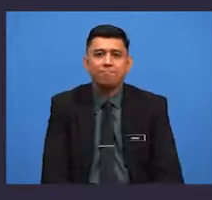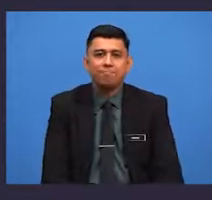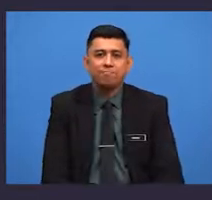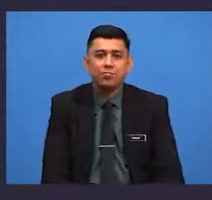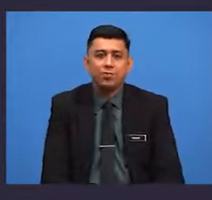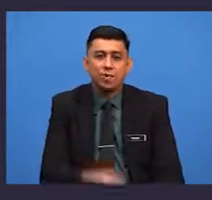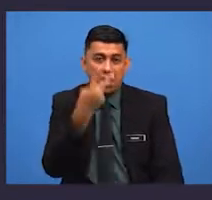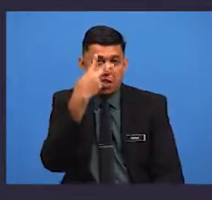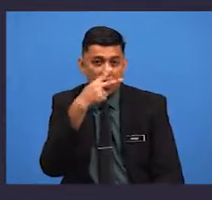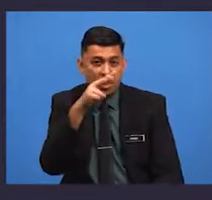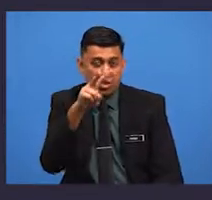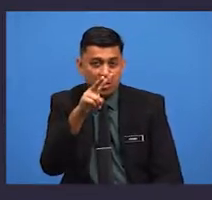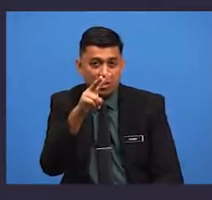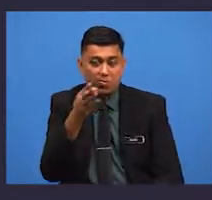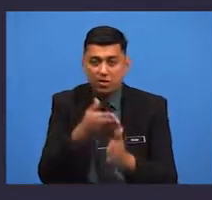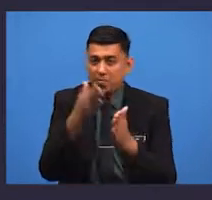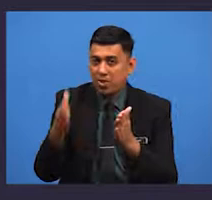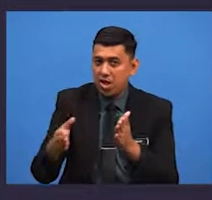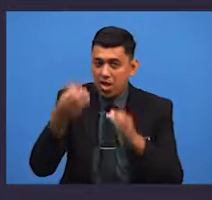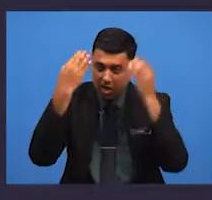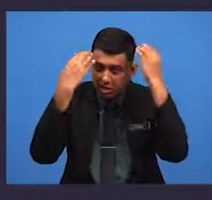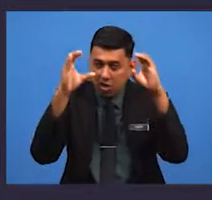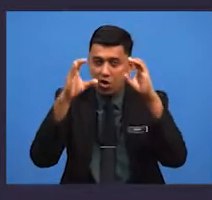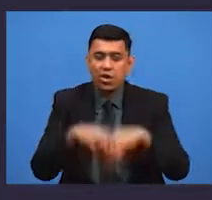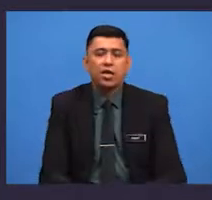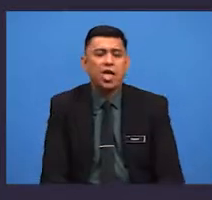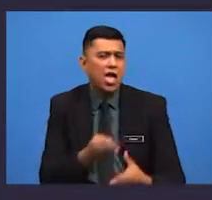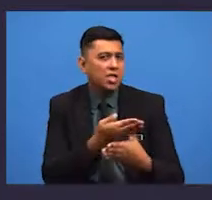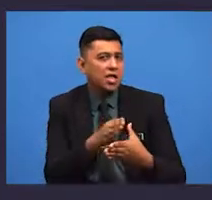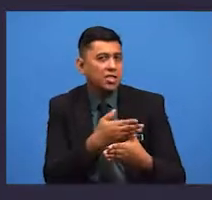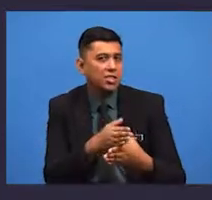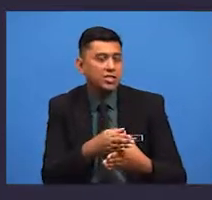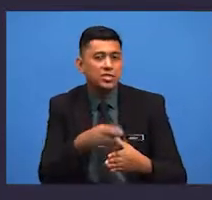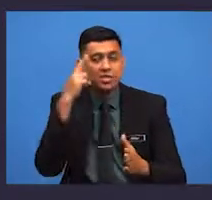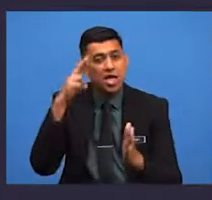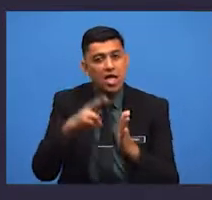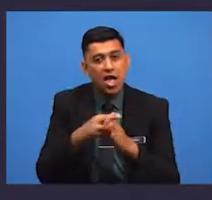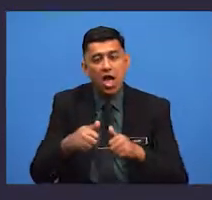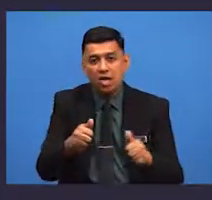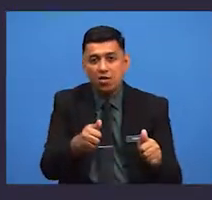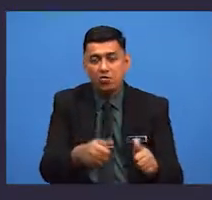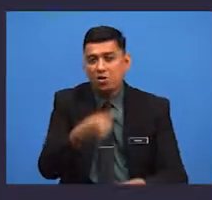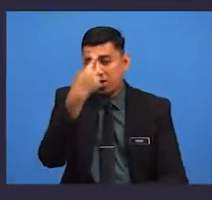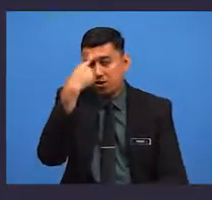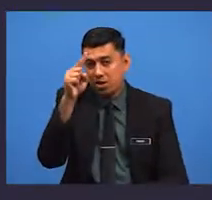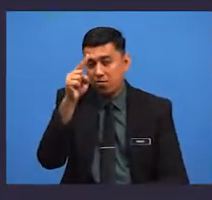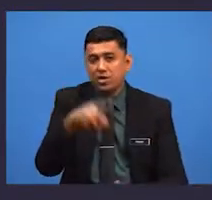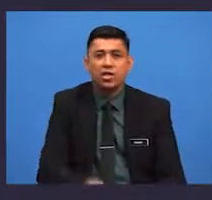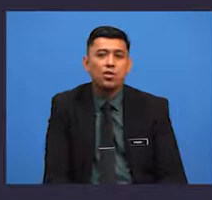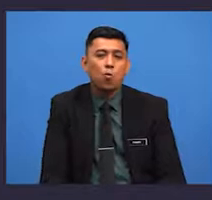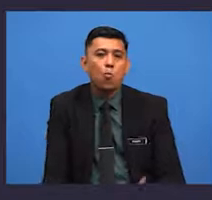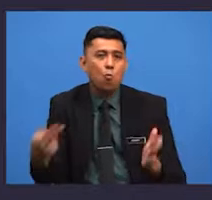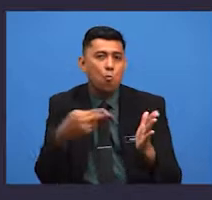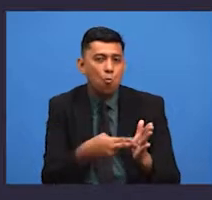Paparan yang murid-murid lihat di sebelah cikgu adalah sebahagian carta alir untuk struktur kawalan